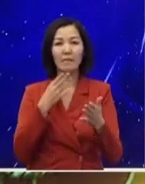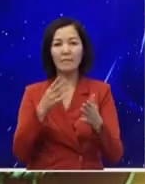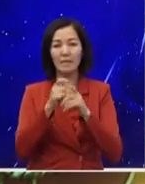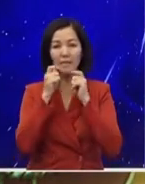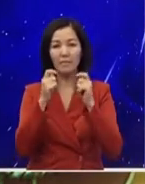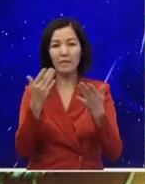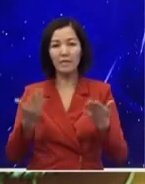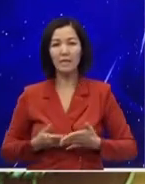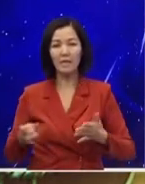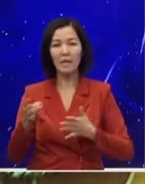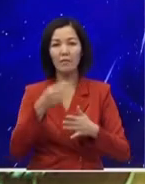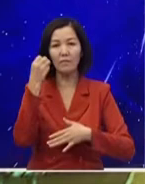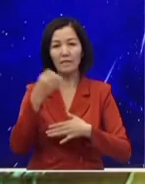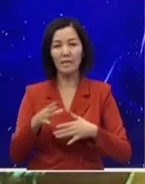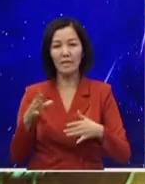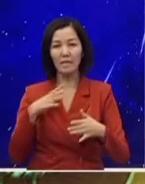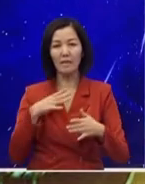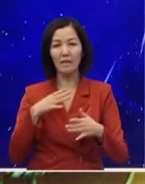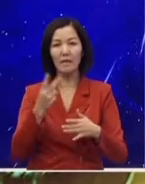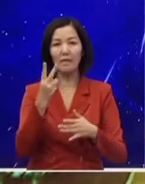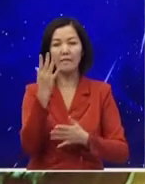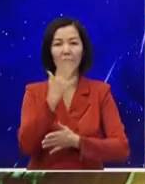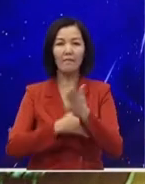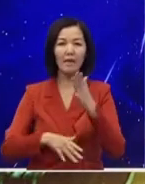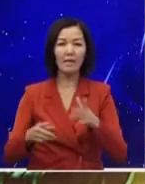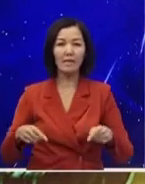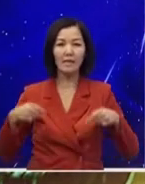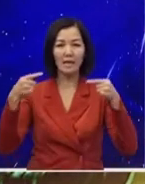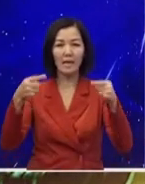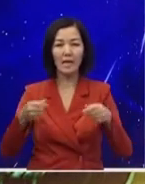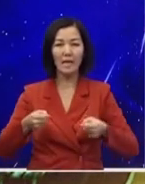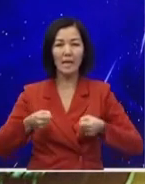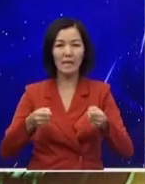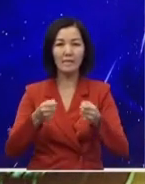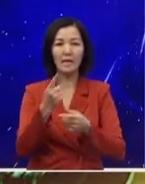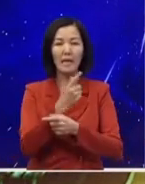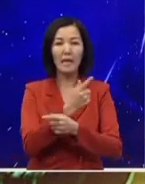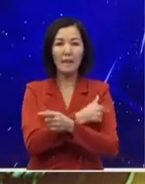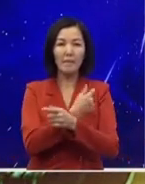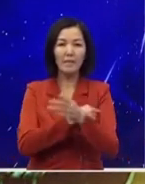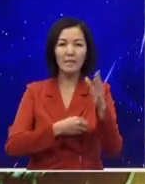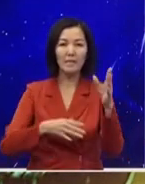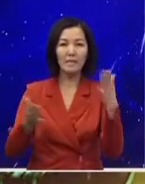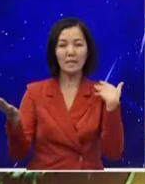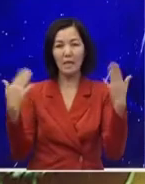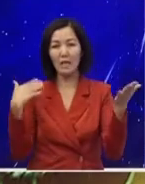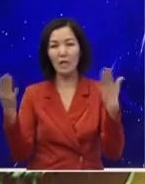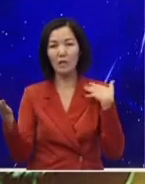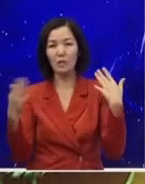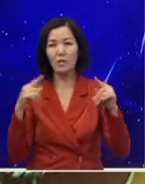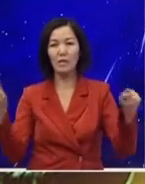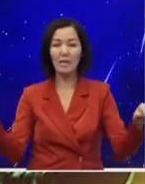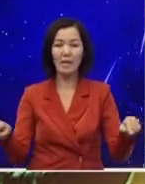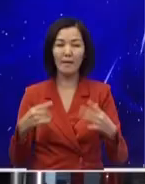даром для жителей районного центра стали две инвалидные коляски и специальный медицинский тренажер, предназначенный для реабилитации.